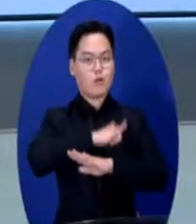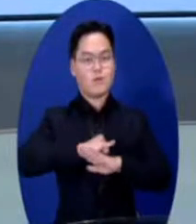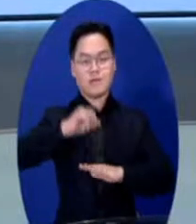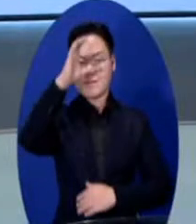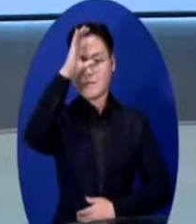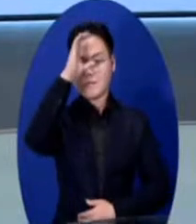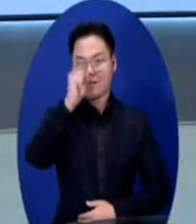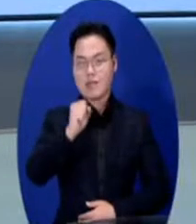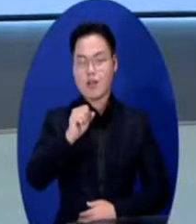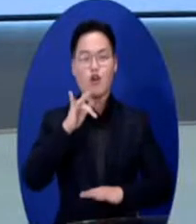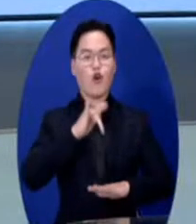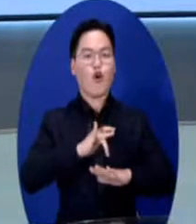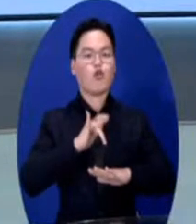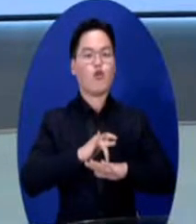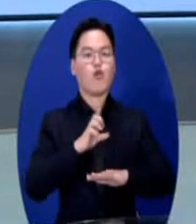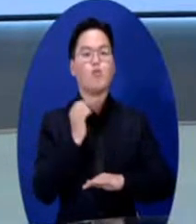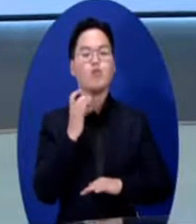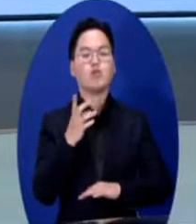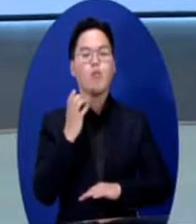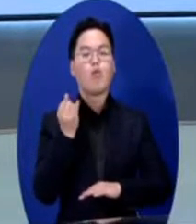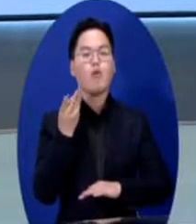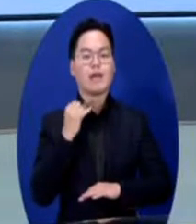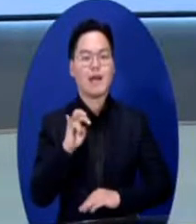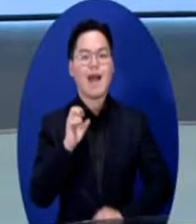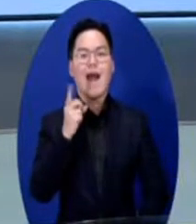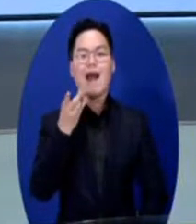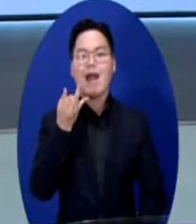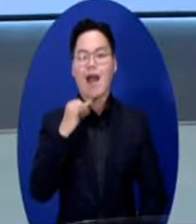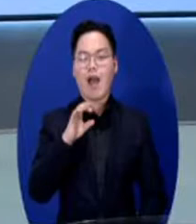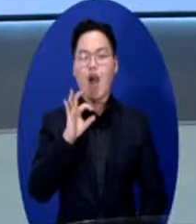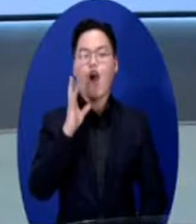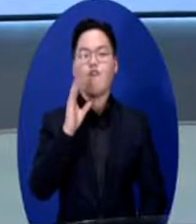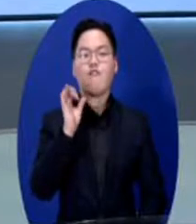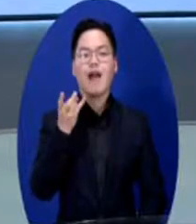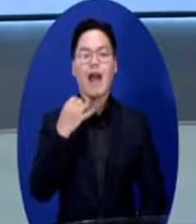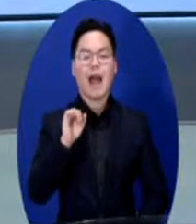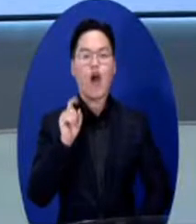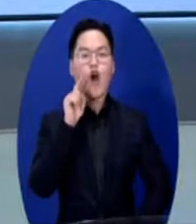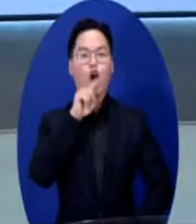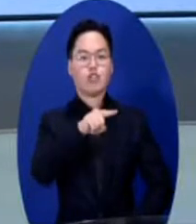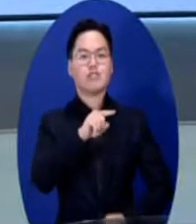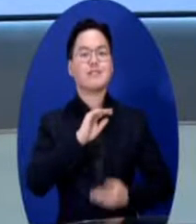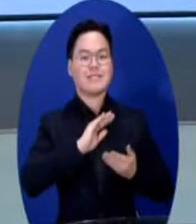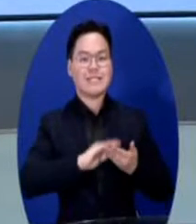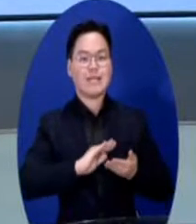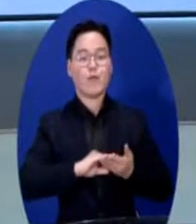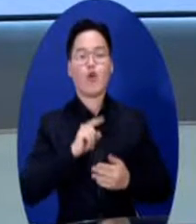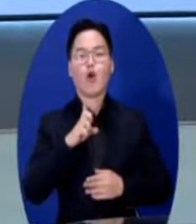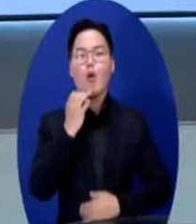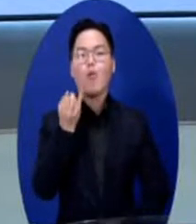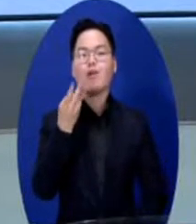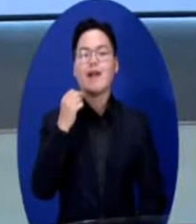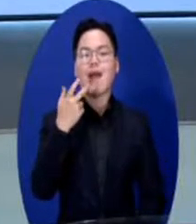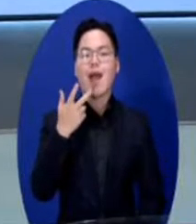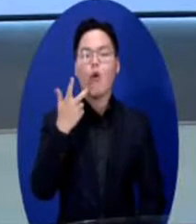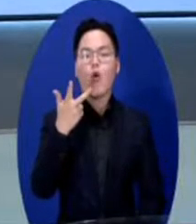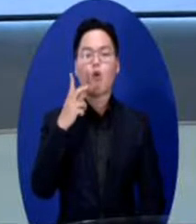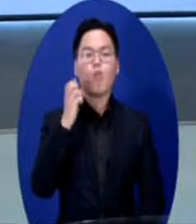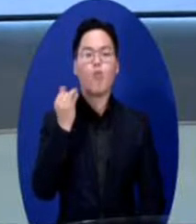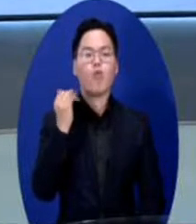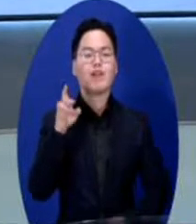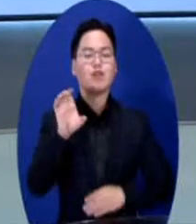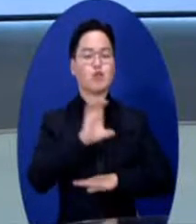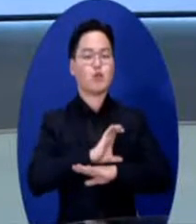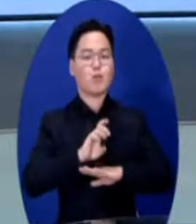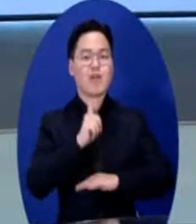Монгол Улсын ерөнхий сайд Хүрэл Сүүх Төвийн бүсийн Булган, Арх Ангай, Өвөр Ангай аймагт албан томилолтоор ажиллаж байна. Тэрээр өнөөдөр Булган аймгийн Гурван Булга сумын Авцаг